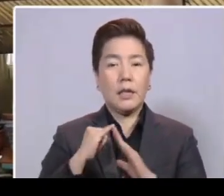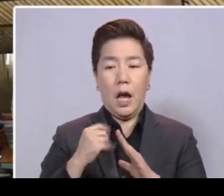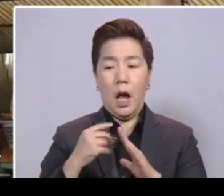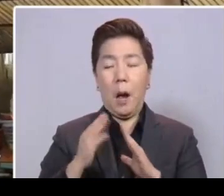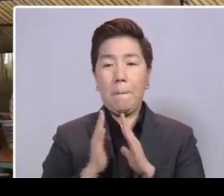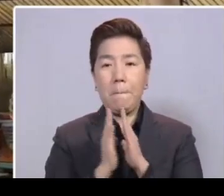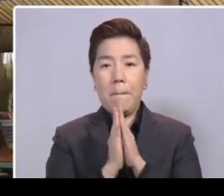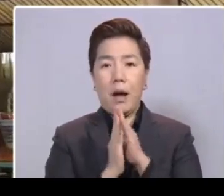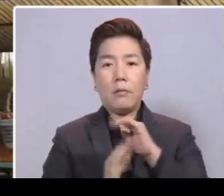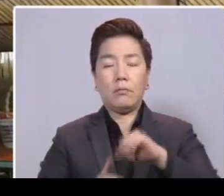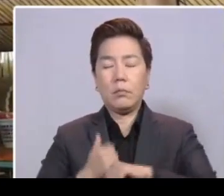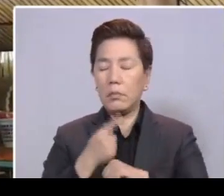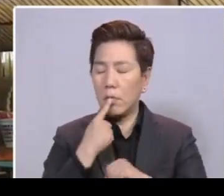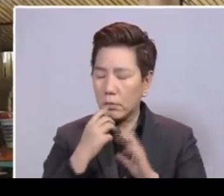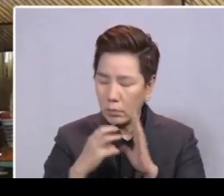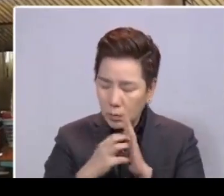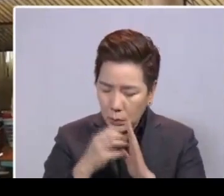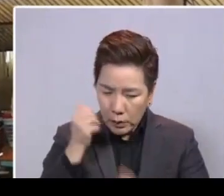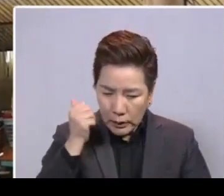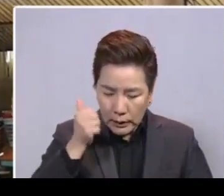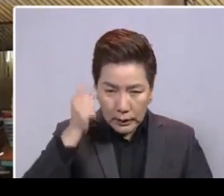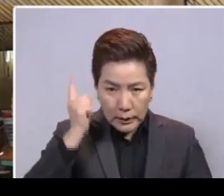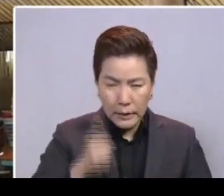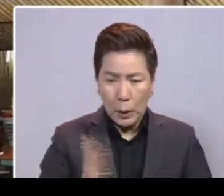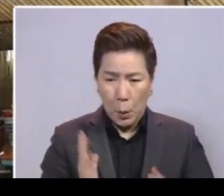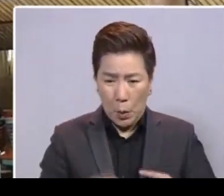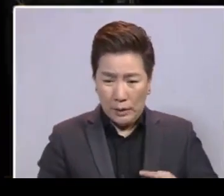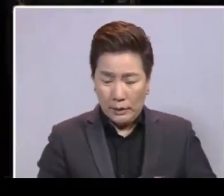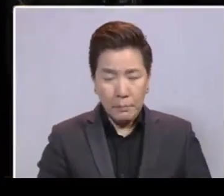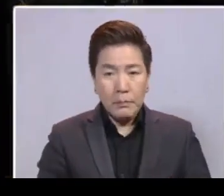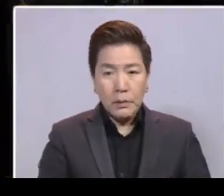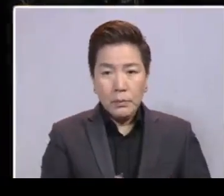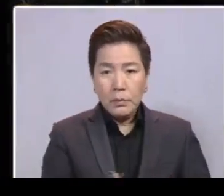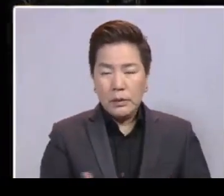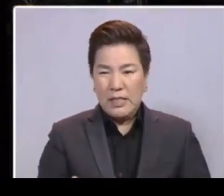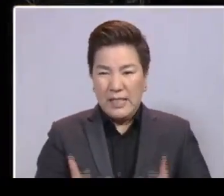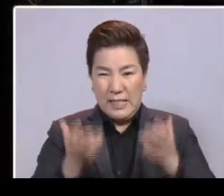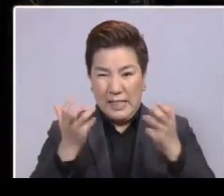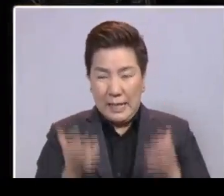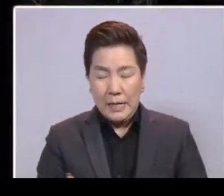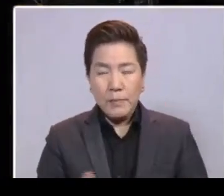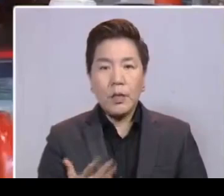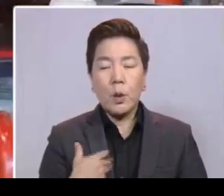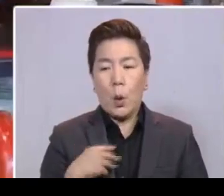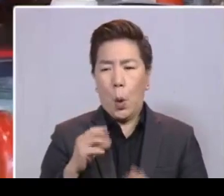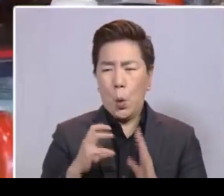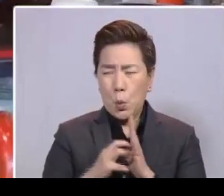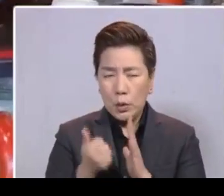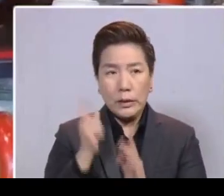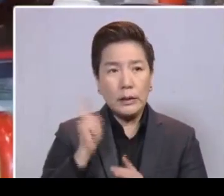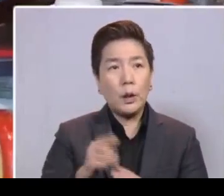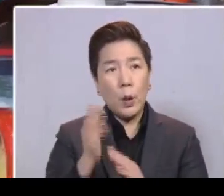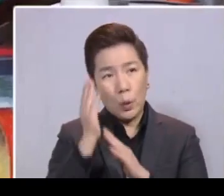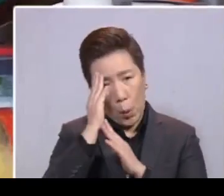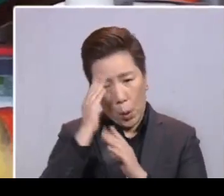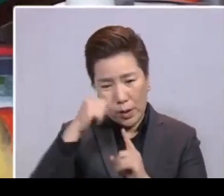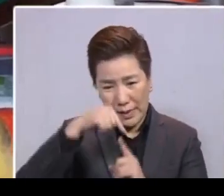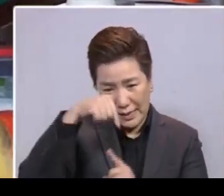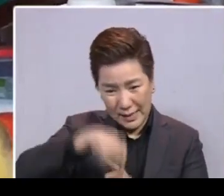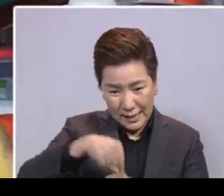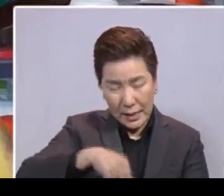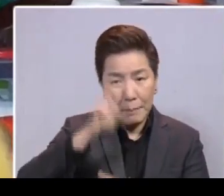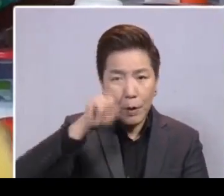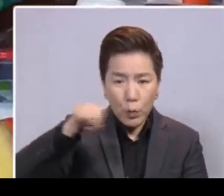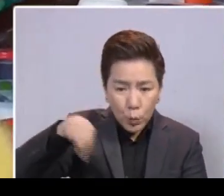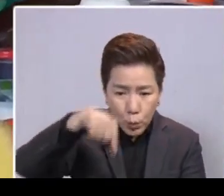ก็บอกว่าเคราะห์ดีจริงๆที่ไม่มีใครได้รับบาดเจ็บสาหัสนะครับเพราะว่าจุดนี้อย่างที่ผมบอกไปว่าเป็น